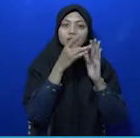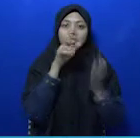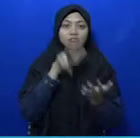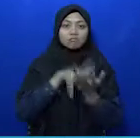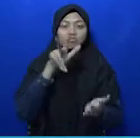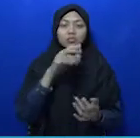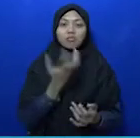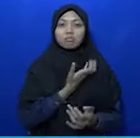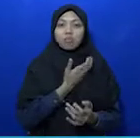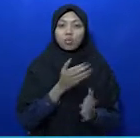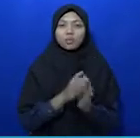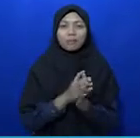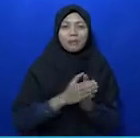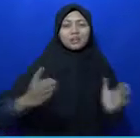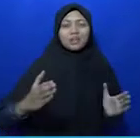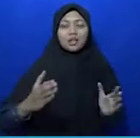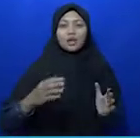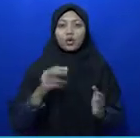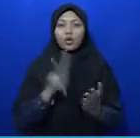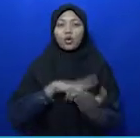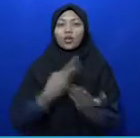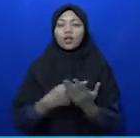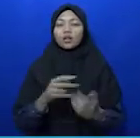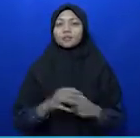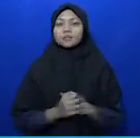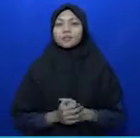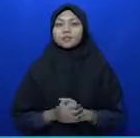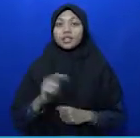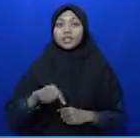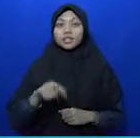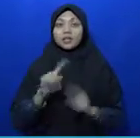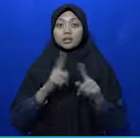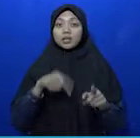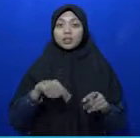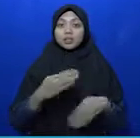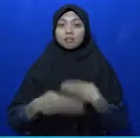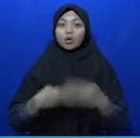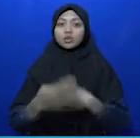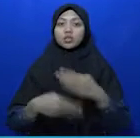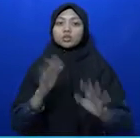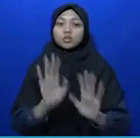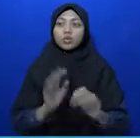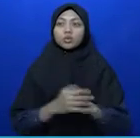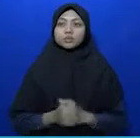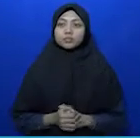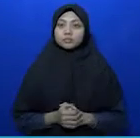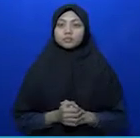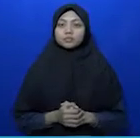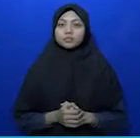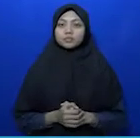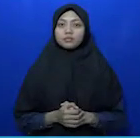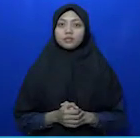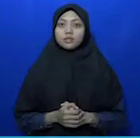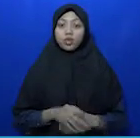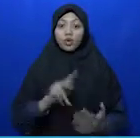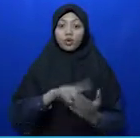apa manfaat? Ya betul, kita akan mengasih itu Pak, di proses pajak ini. Nah karena tadi gagal dari karena